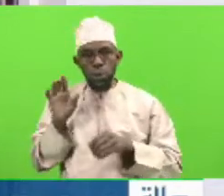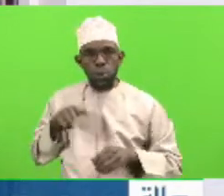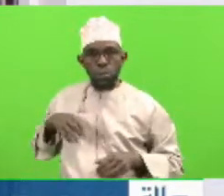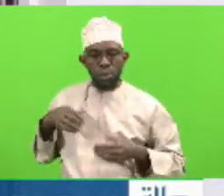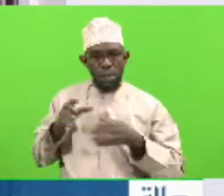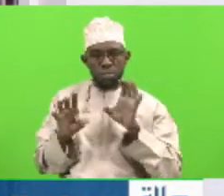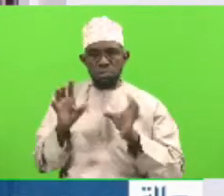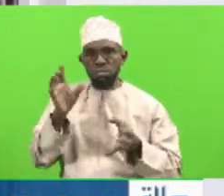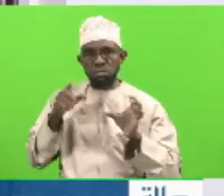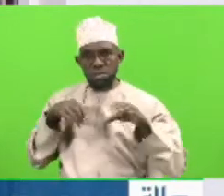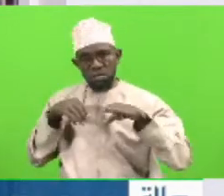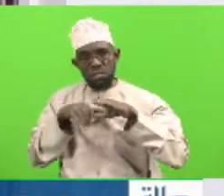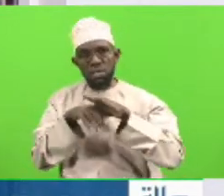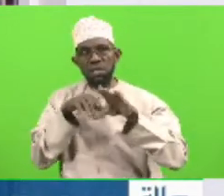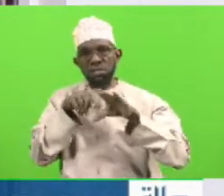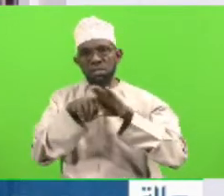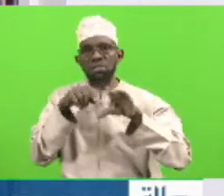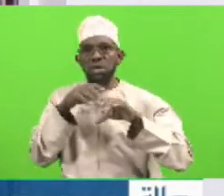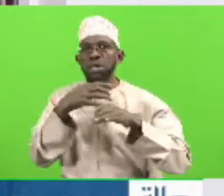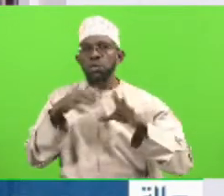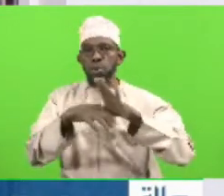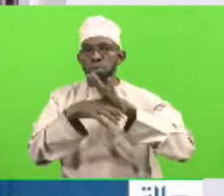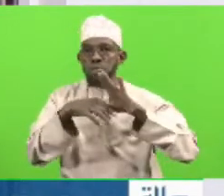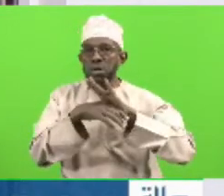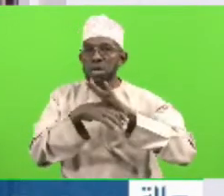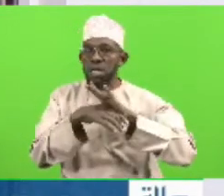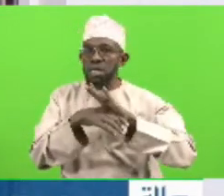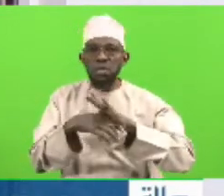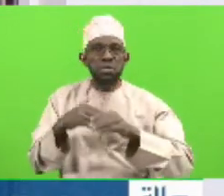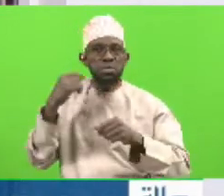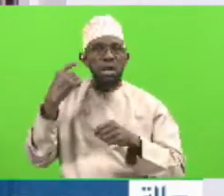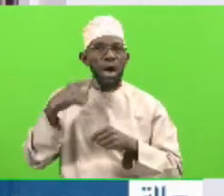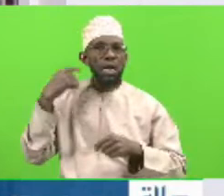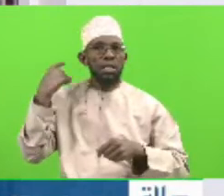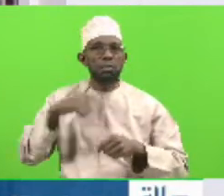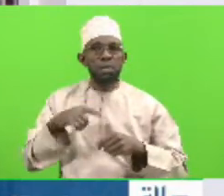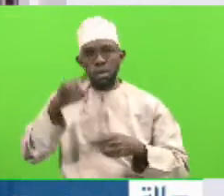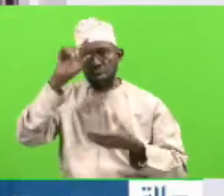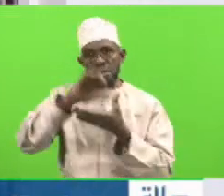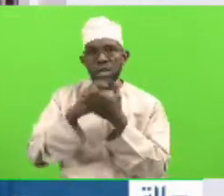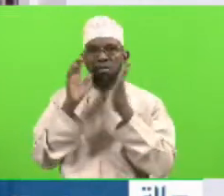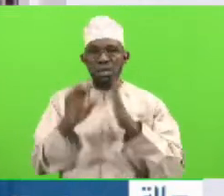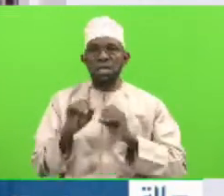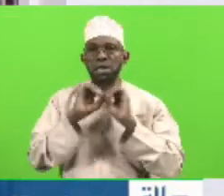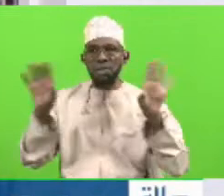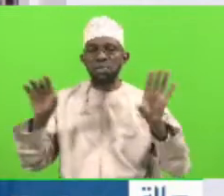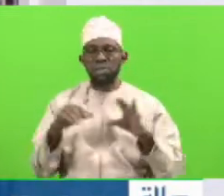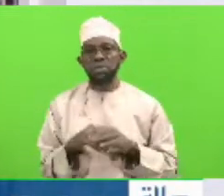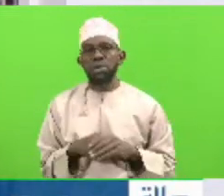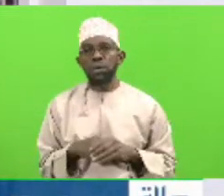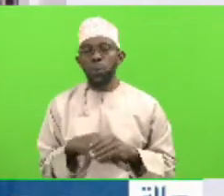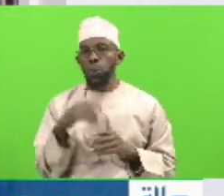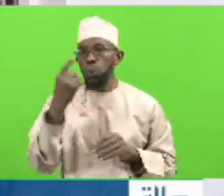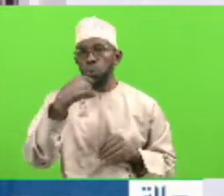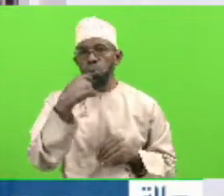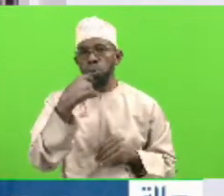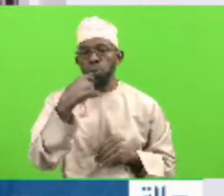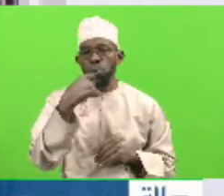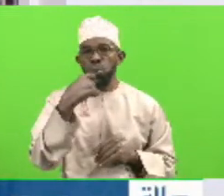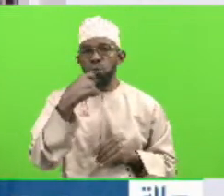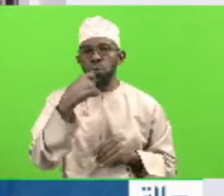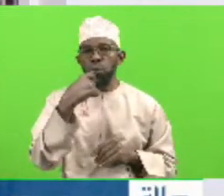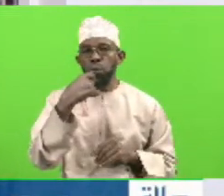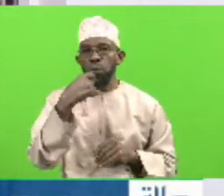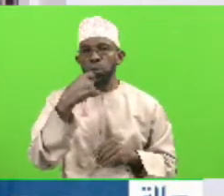كفر. وثبت عن أبي هريرة رضي الله عنه أيضا أنه قال من أتى